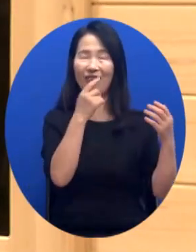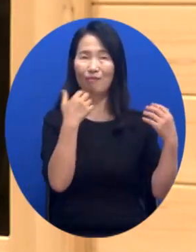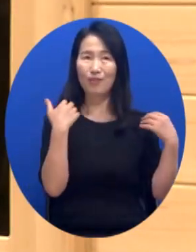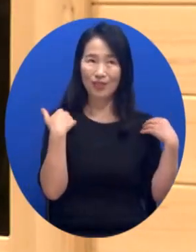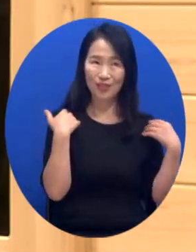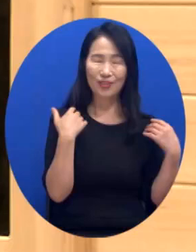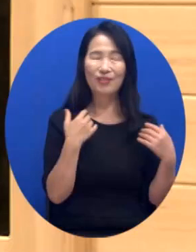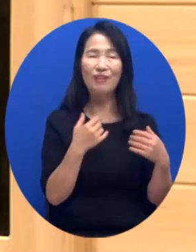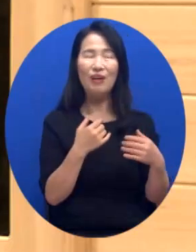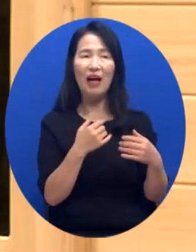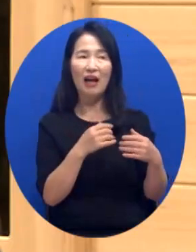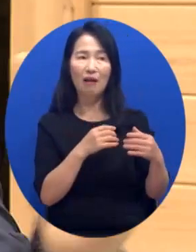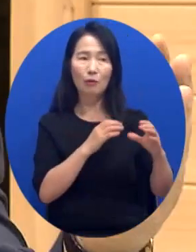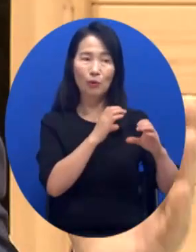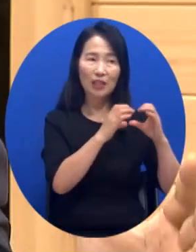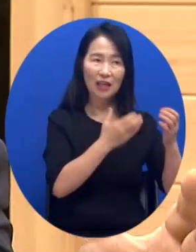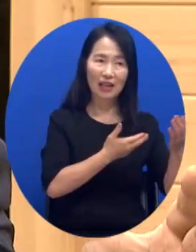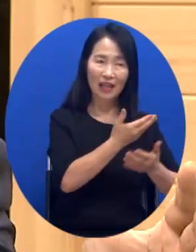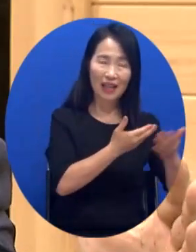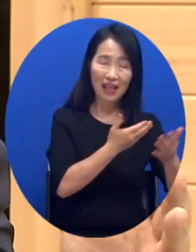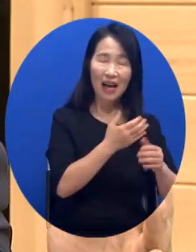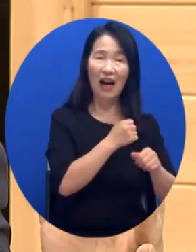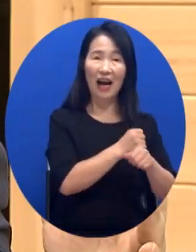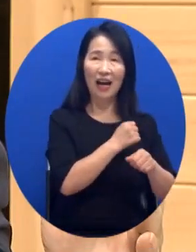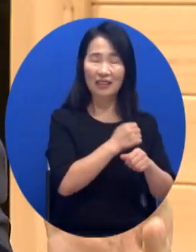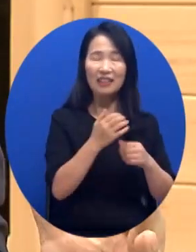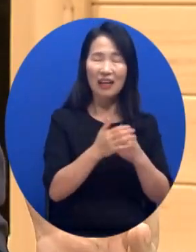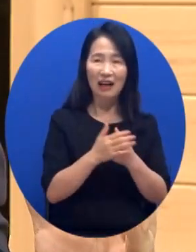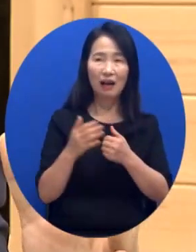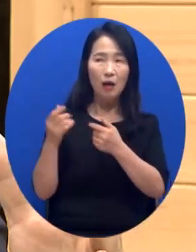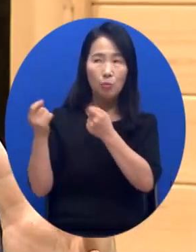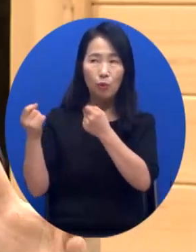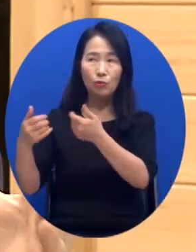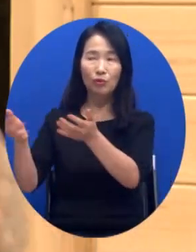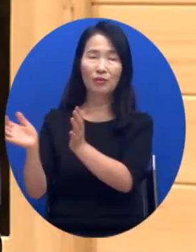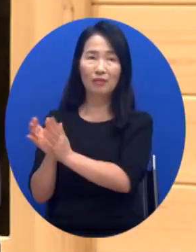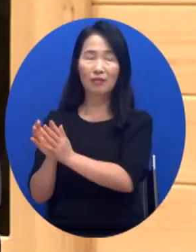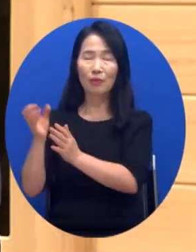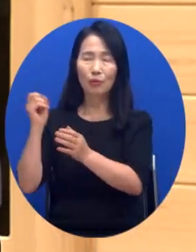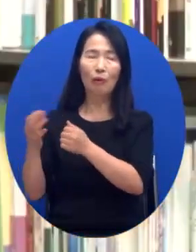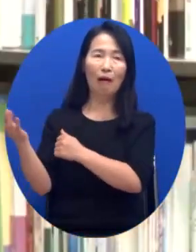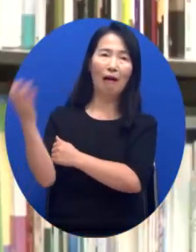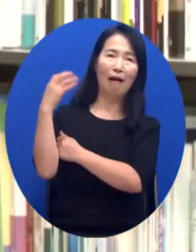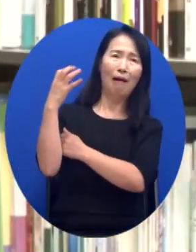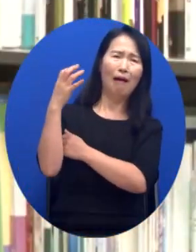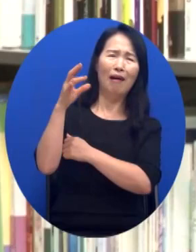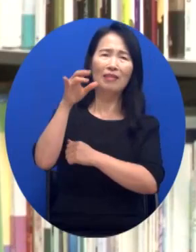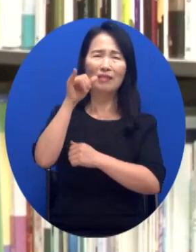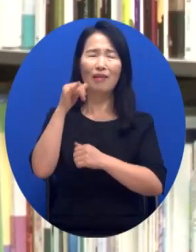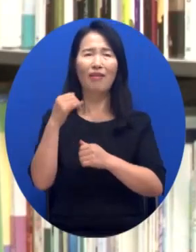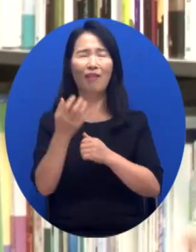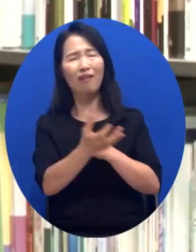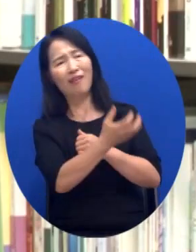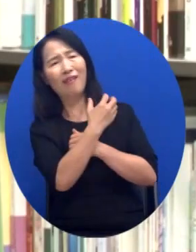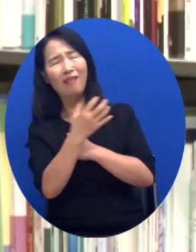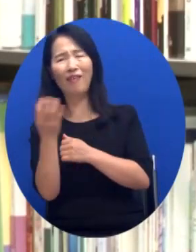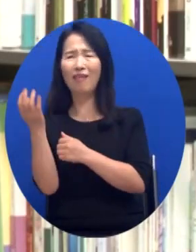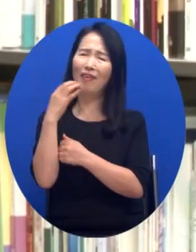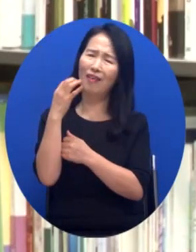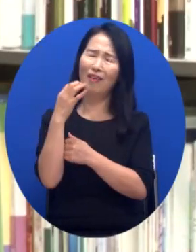교제를 하고 소통을 하다 보니까 또 이제 보수 쪽에서 극우 쪽에서 이제 공격을 하죠. 근데 중요한